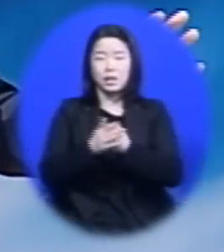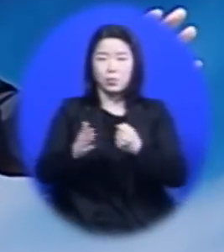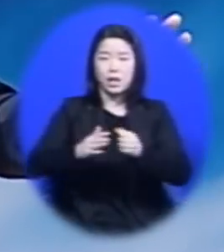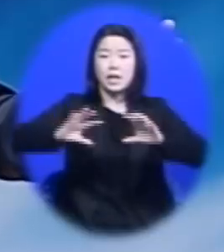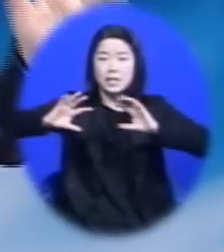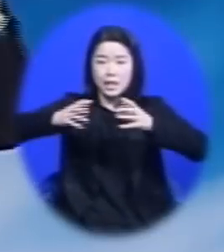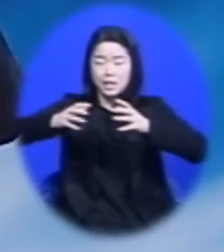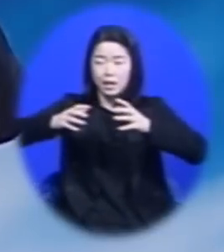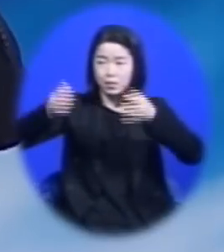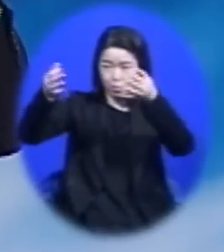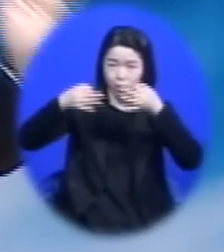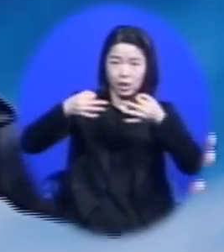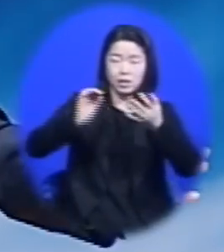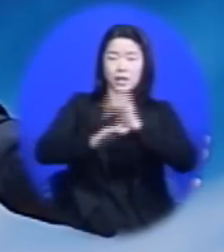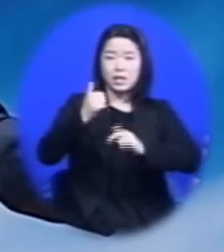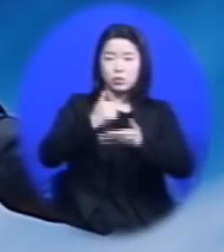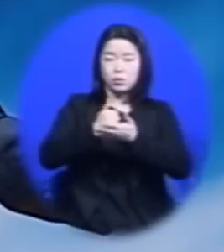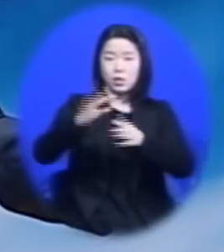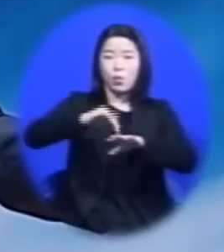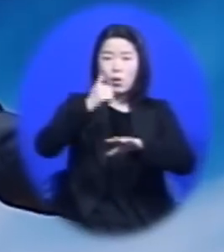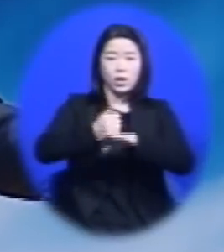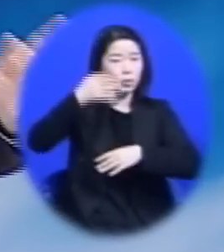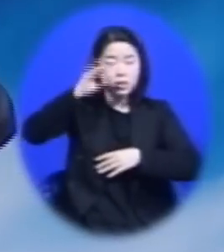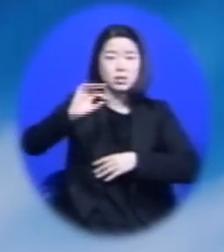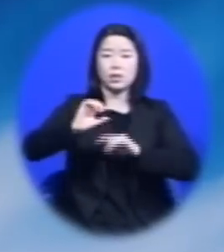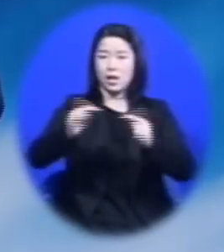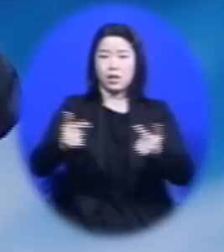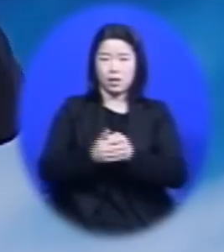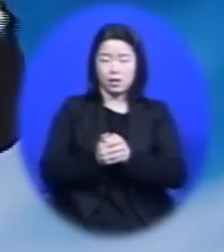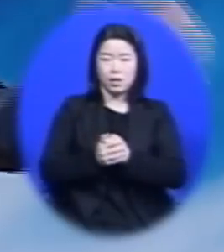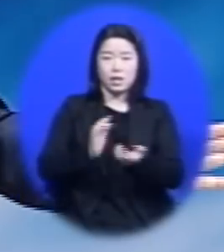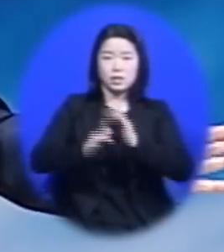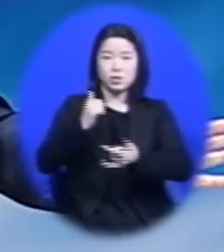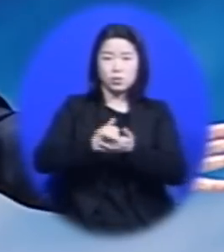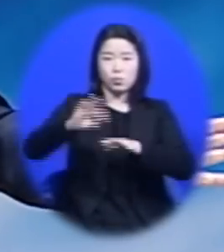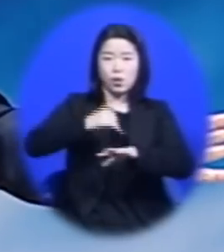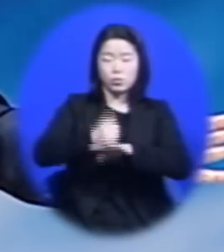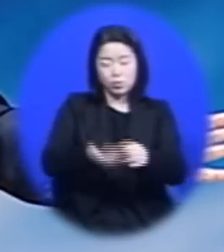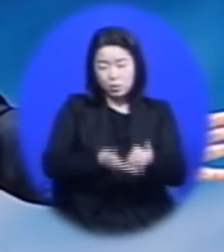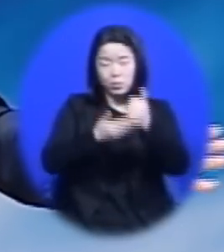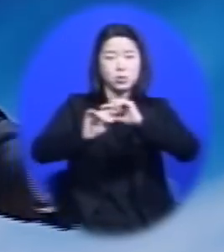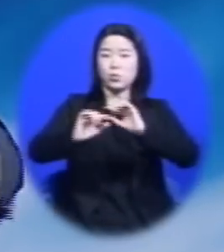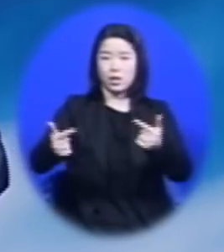세상에서는 예수님을 왕이라고 인정도 하지도 않고 또 예수님을 왕으로 섬기지도